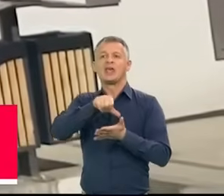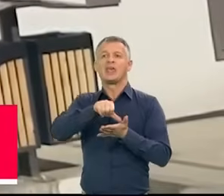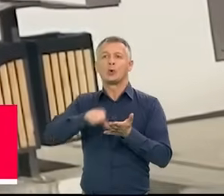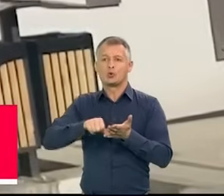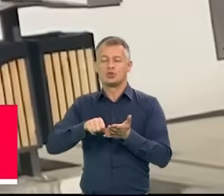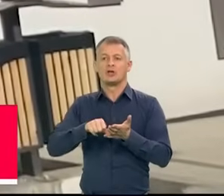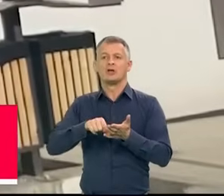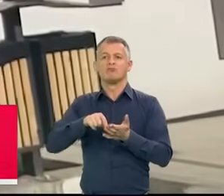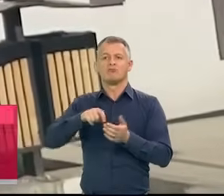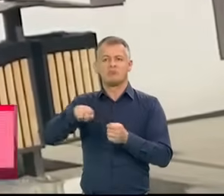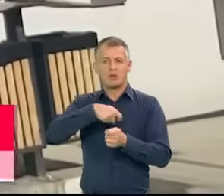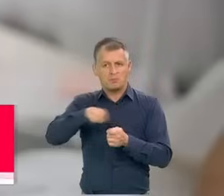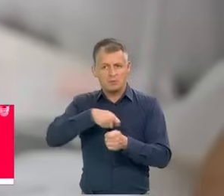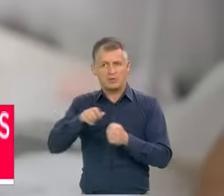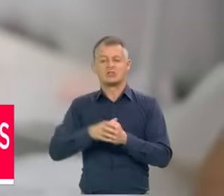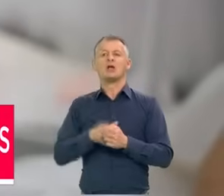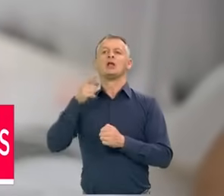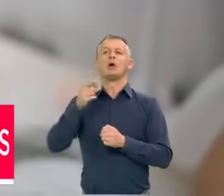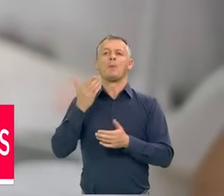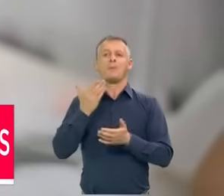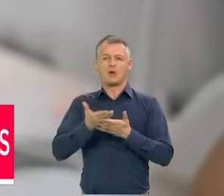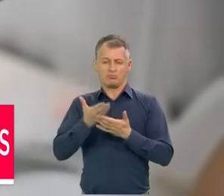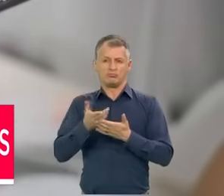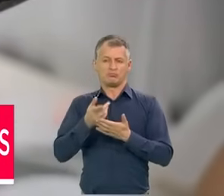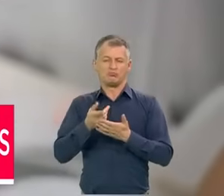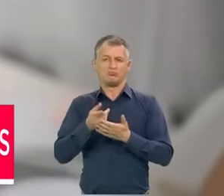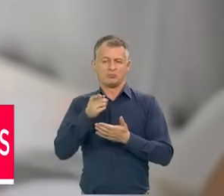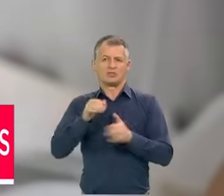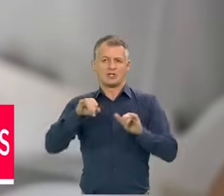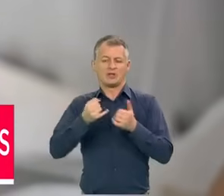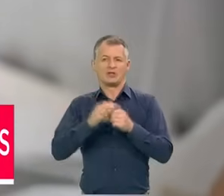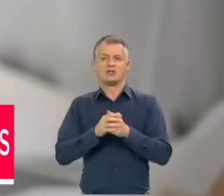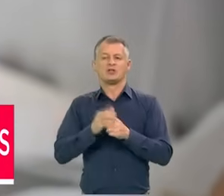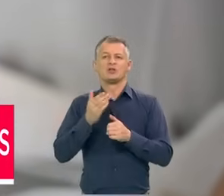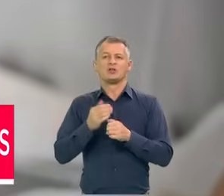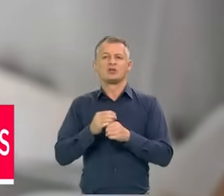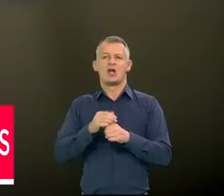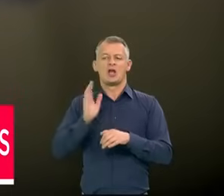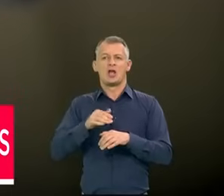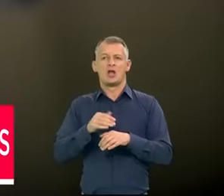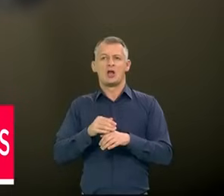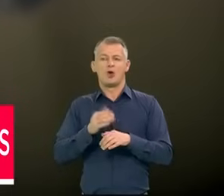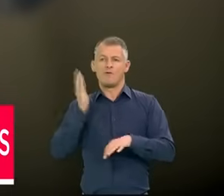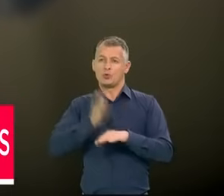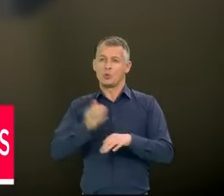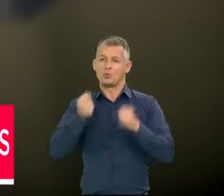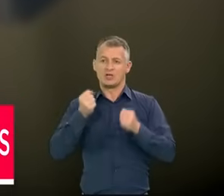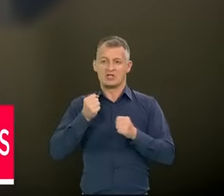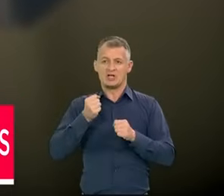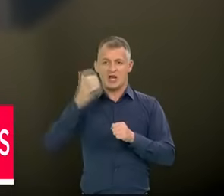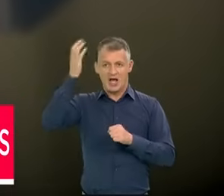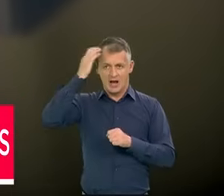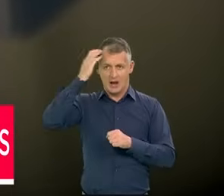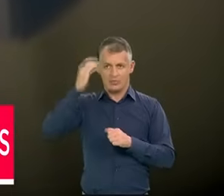ă cu niște plăgi destul de complexe la nivelul scalpului și urechii